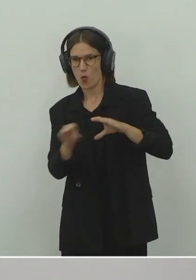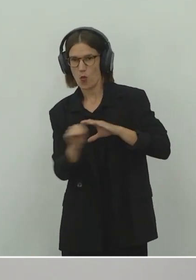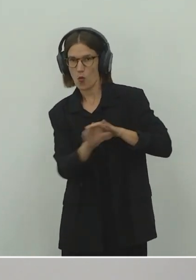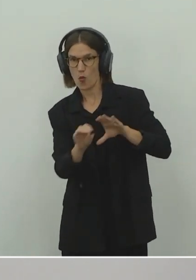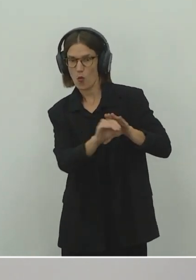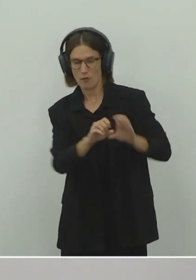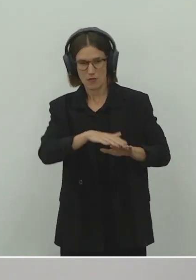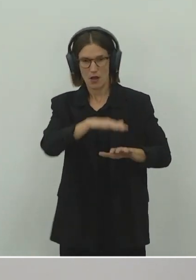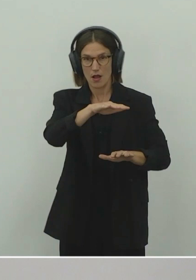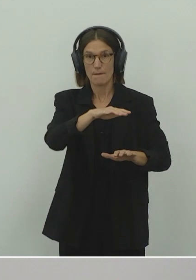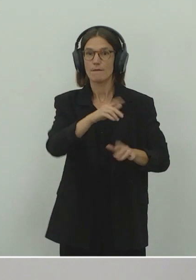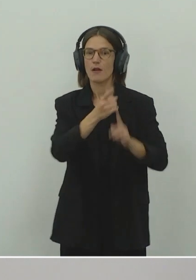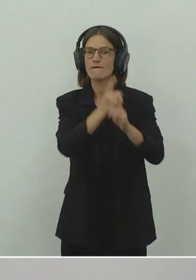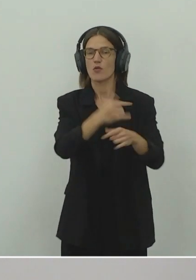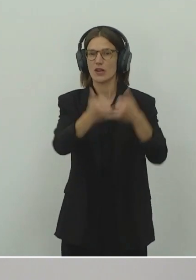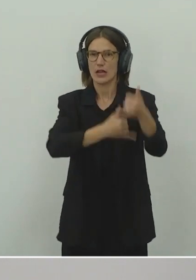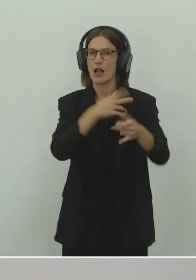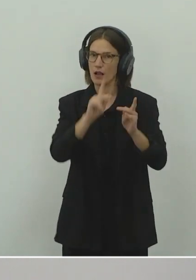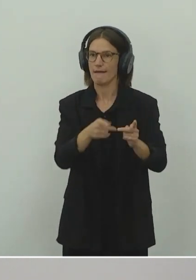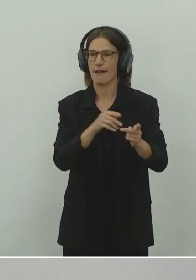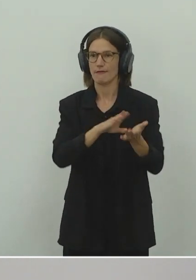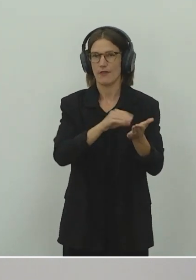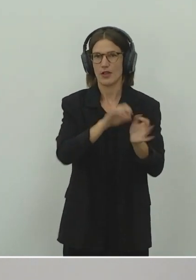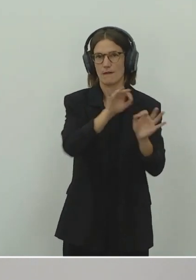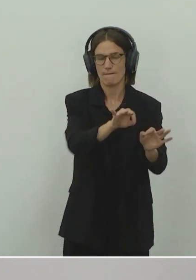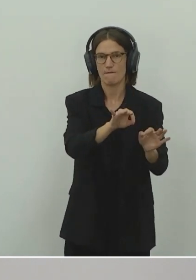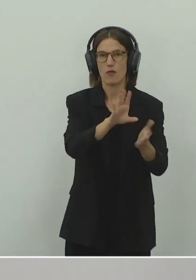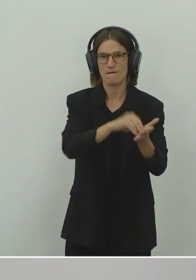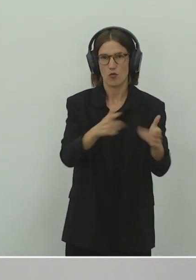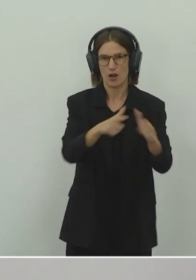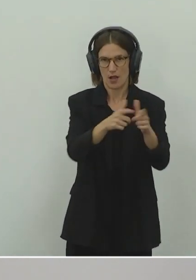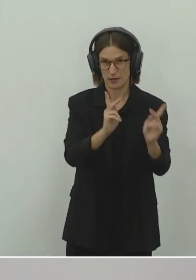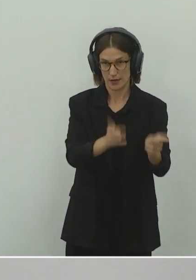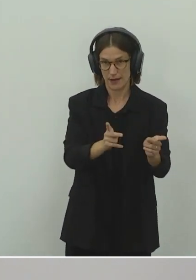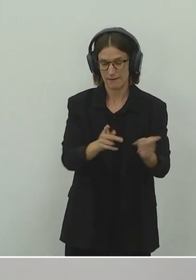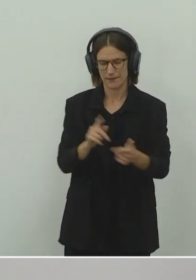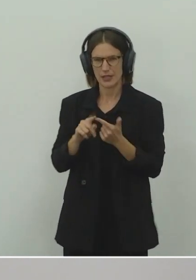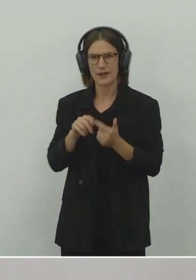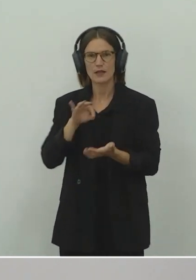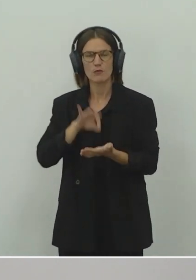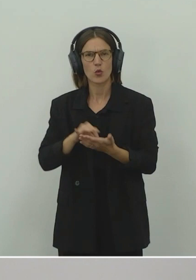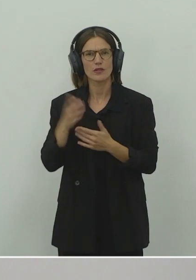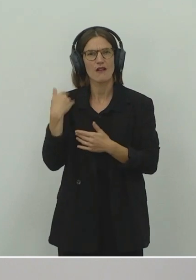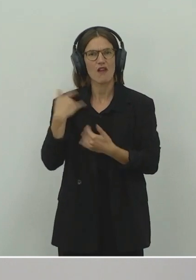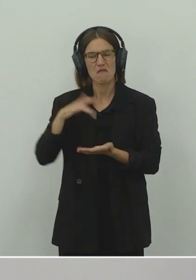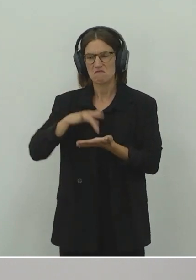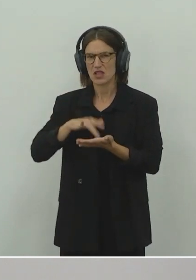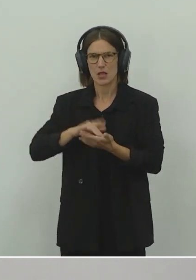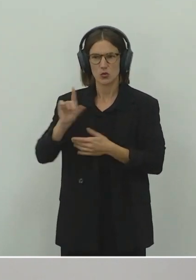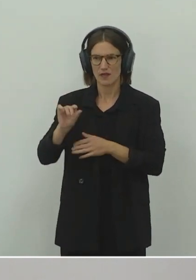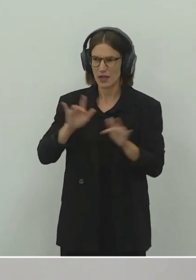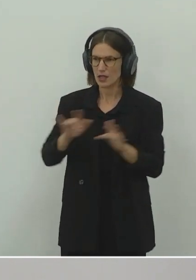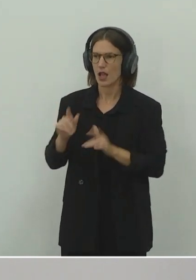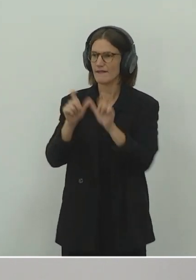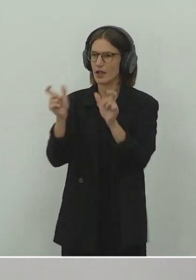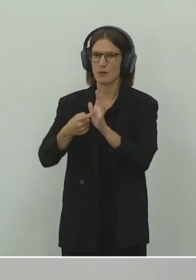zweckkonform für leistbares Wohnen einzusetzen. Ein zweiter Punkt: Auch aufgrund der fehlenden Mittel, aufgrund der fehlenden politischen Rahmenbedingungen wurden